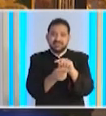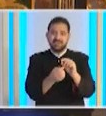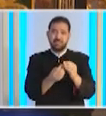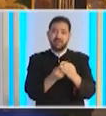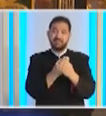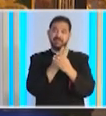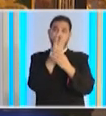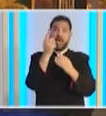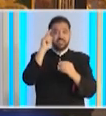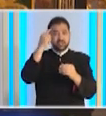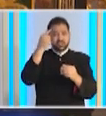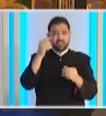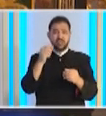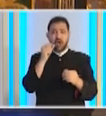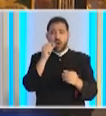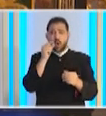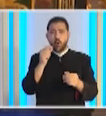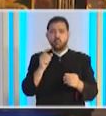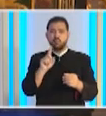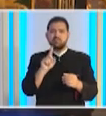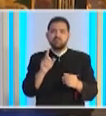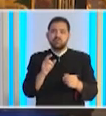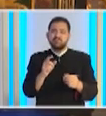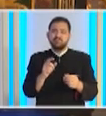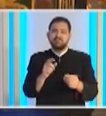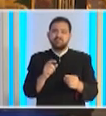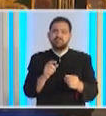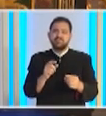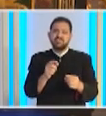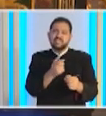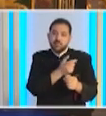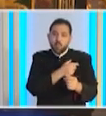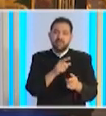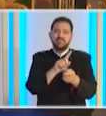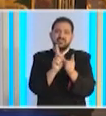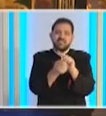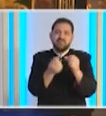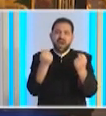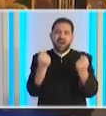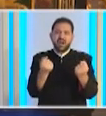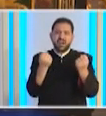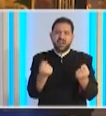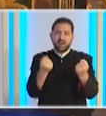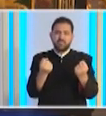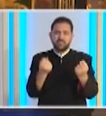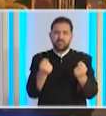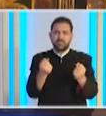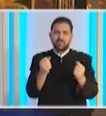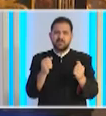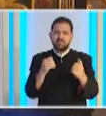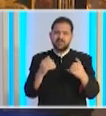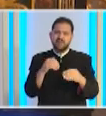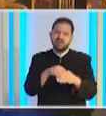că el de fapt se schimbă atât de greu odată ce s-au fixat în educația